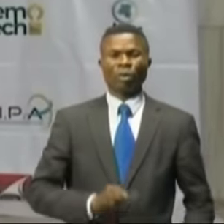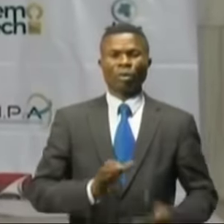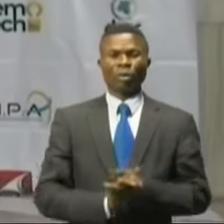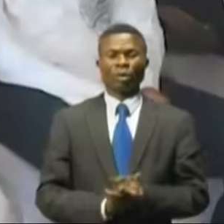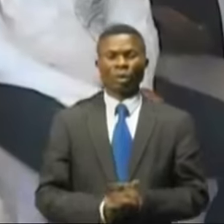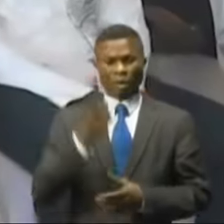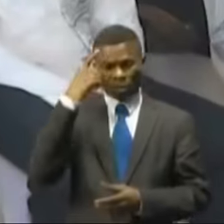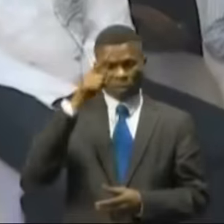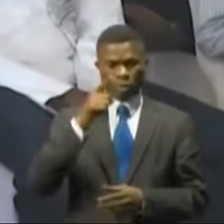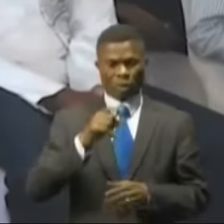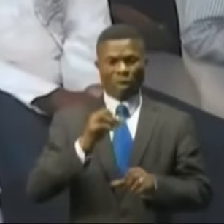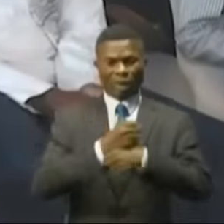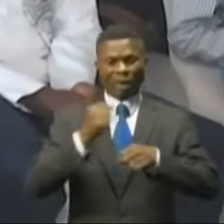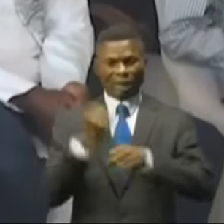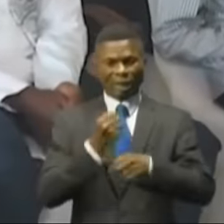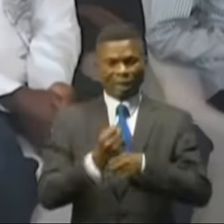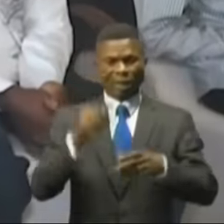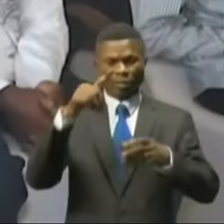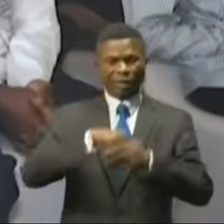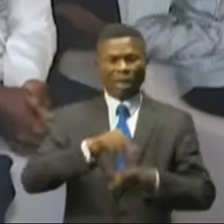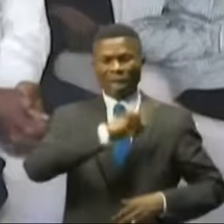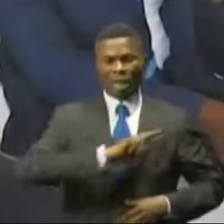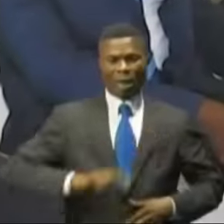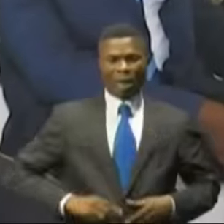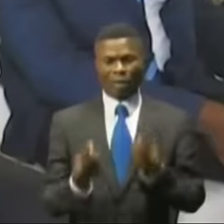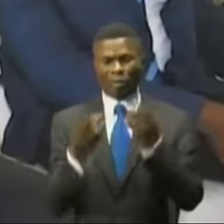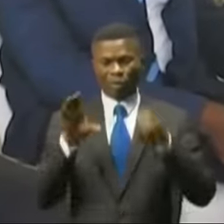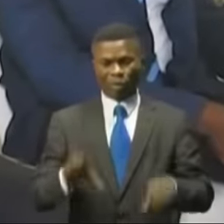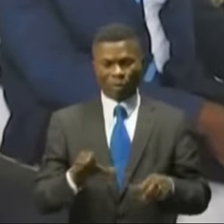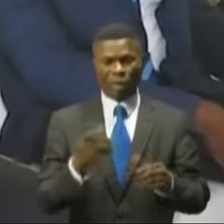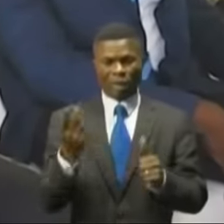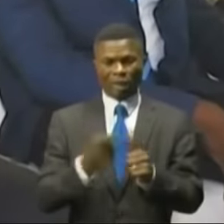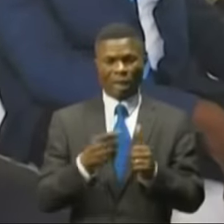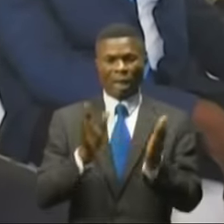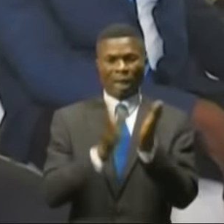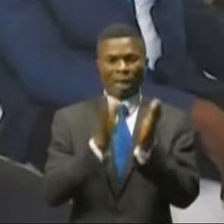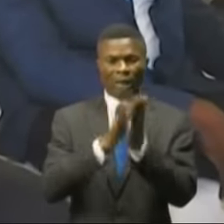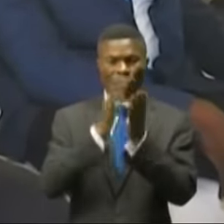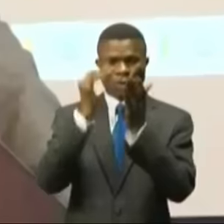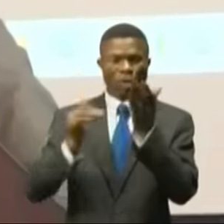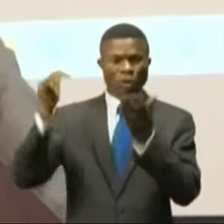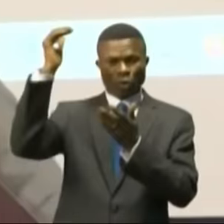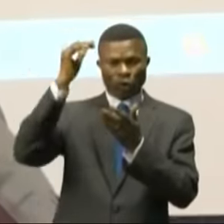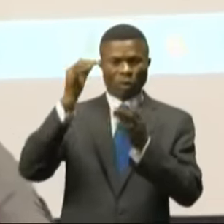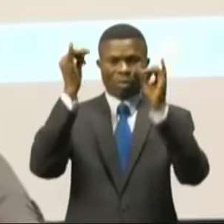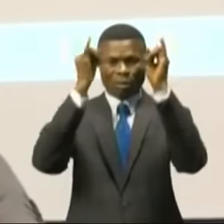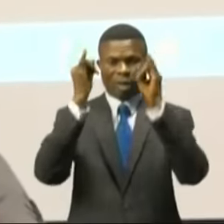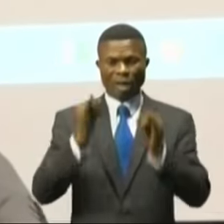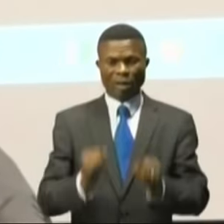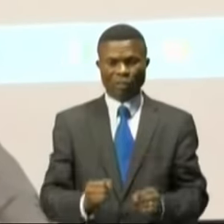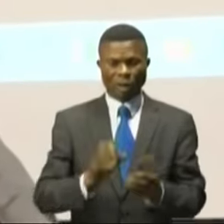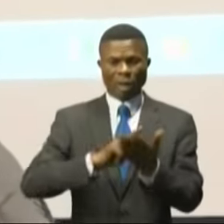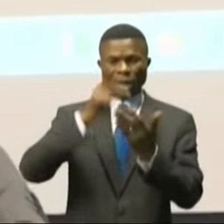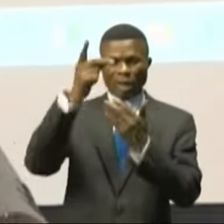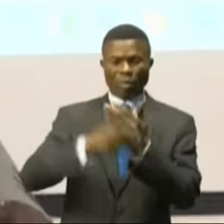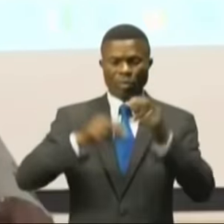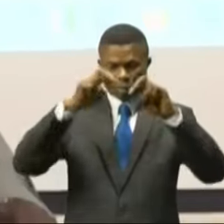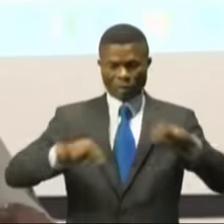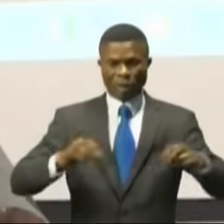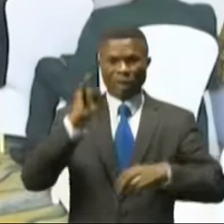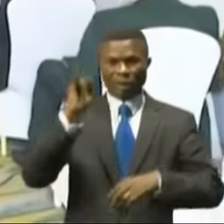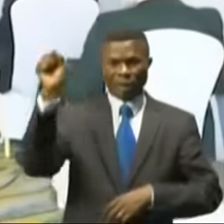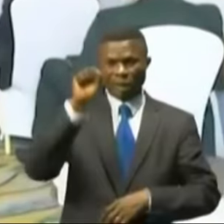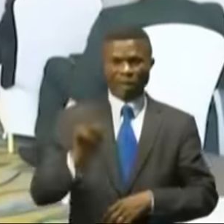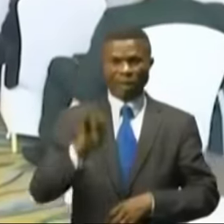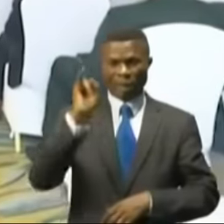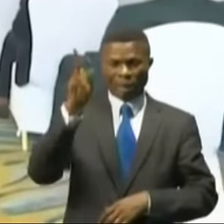sur l'entrepreneuriat en République démocratique du Congo, l'Institut supérieur d'informatique, programmation et analyse, ISIPA,